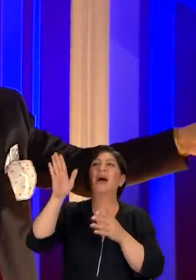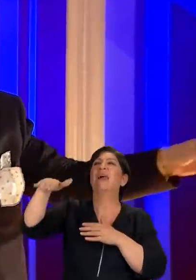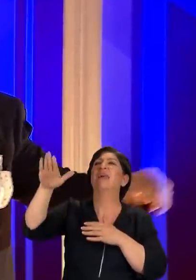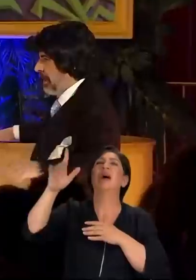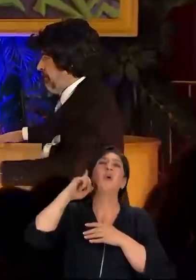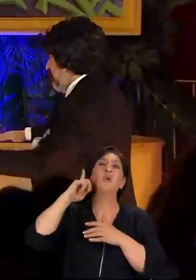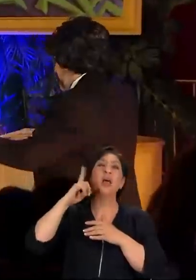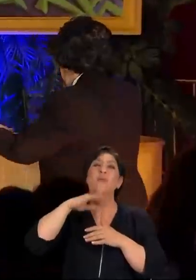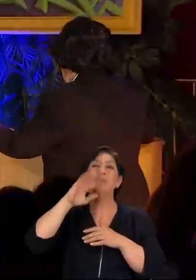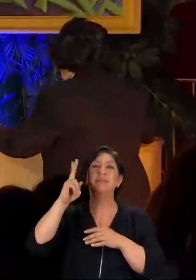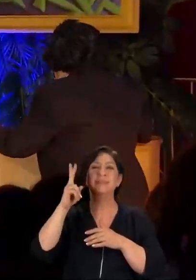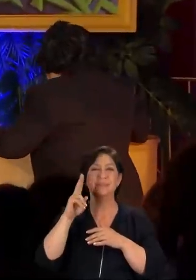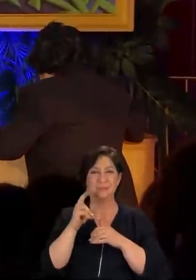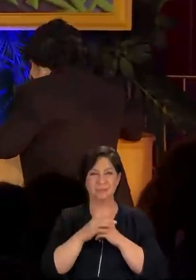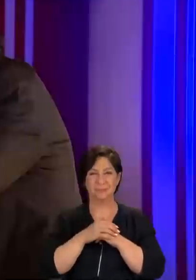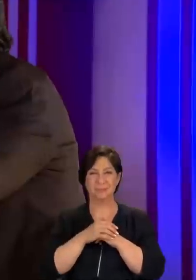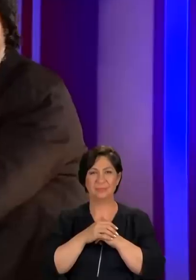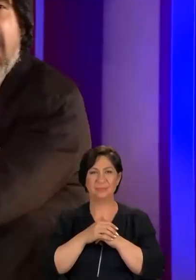etmiş duralım.